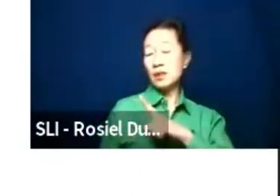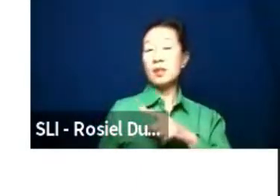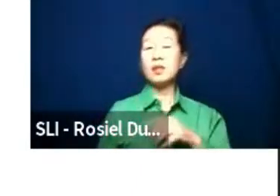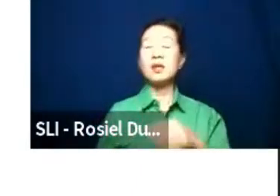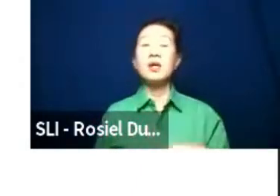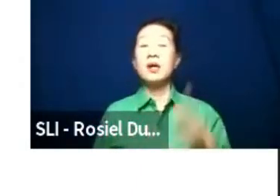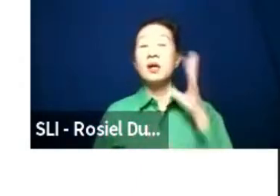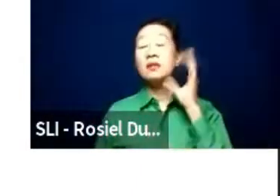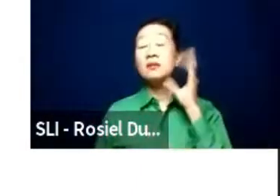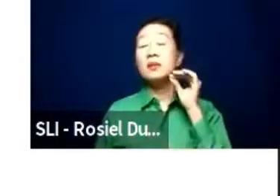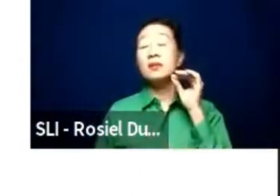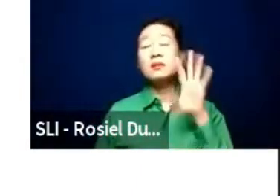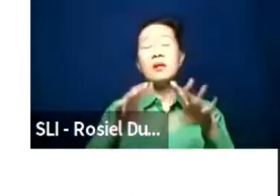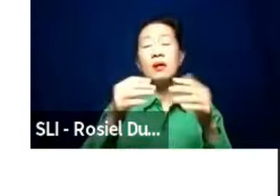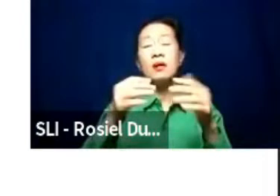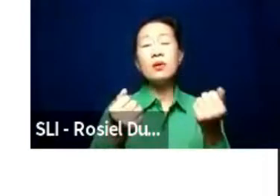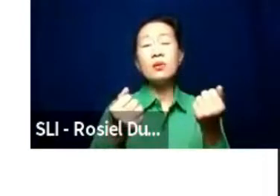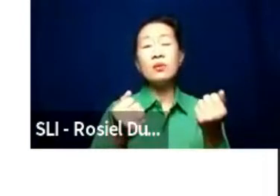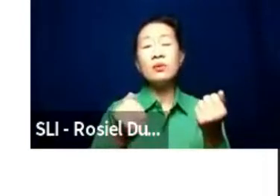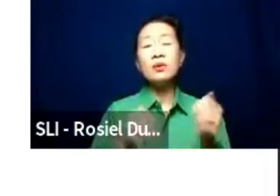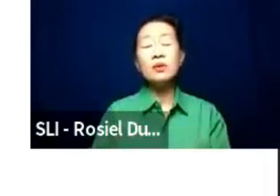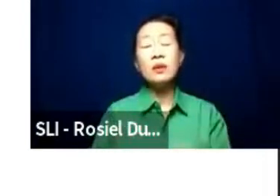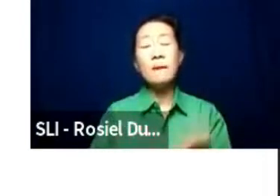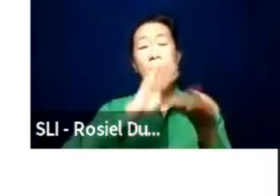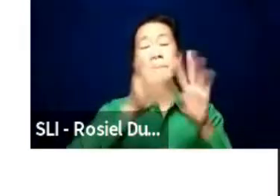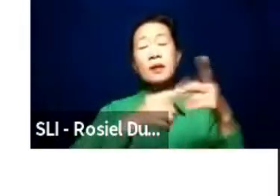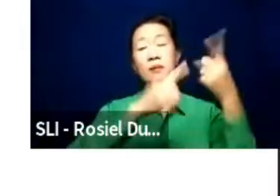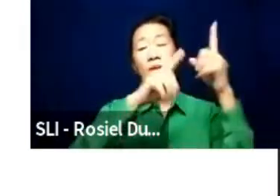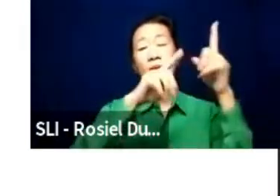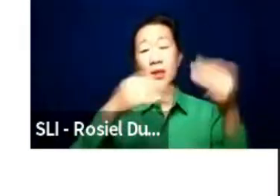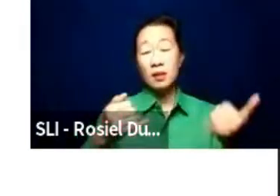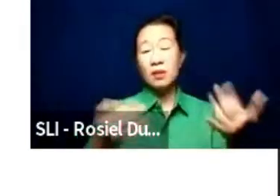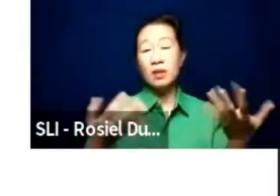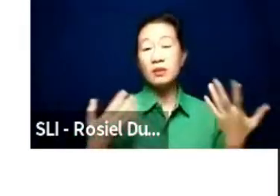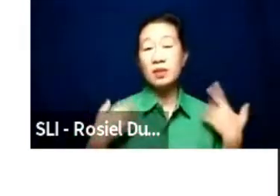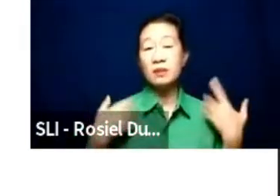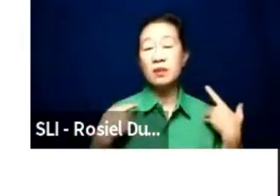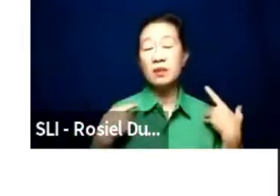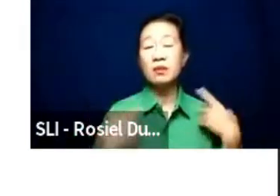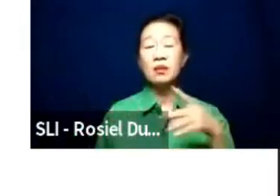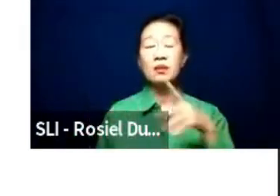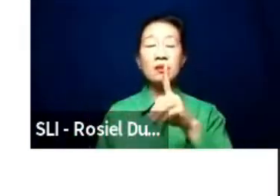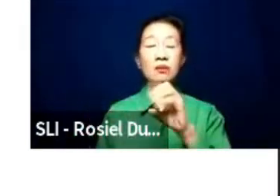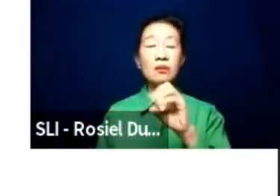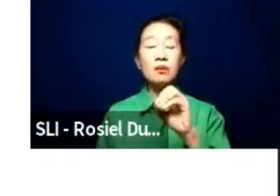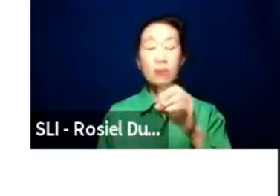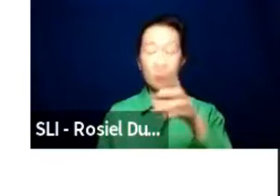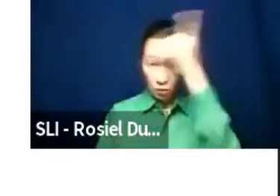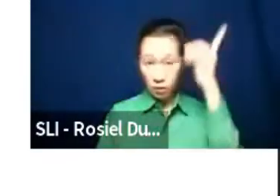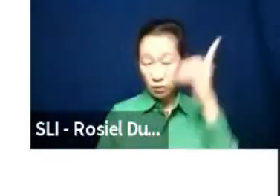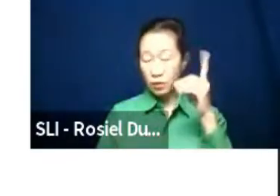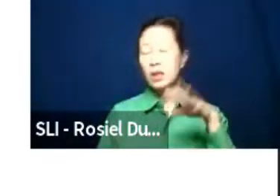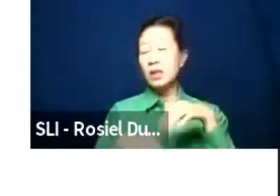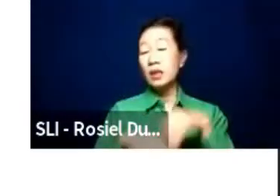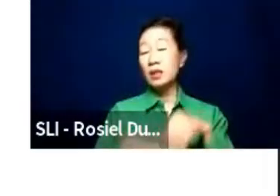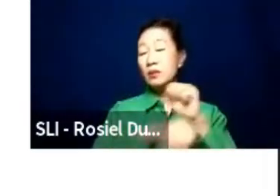and paano siya naging successful. Now she has a doctorate and she's a leading figure in her